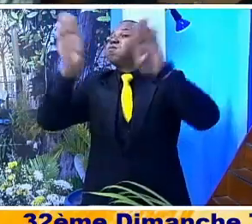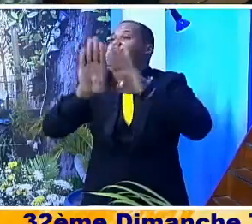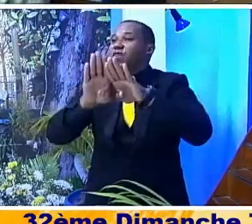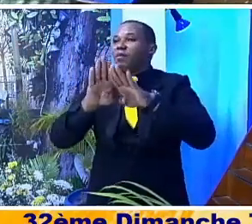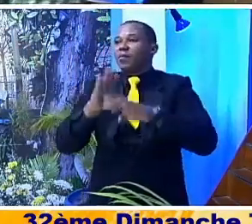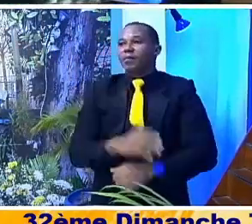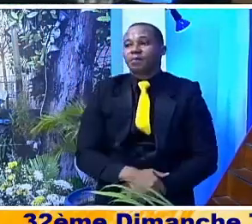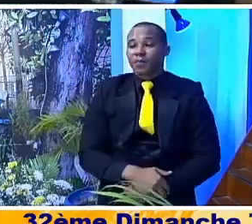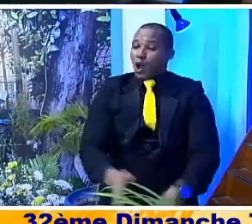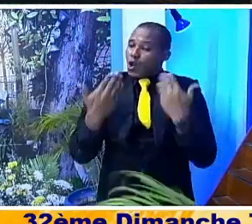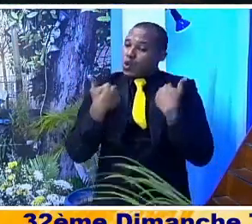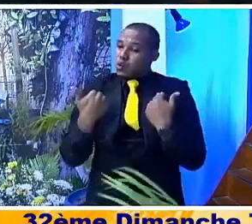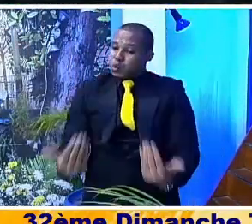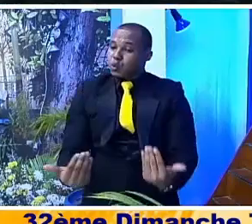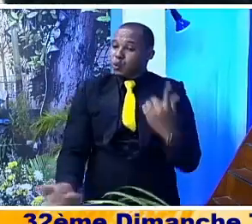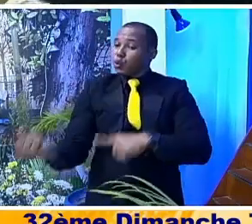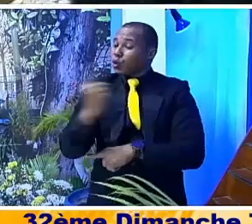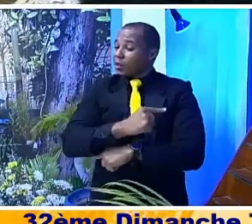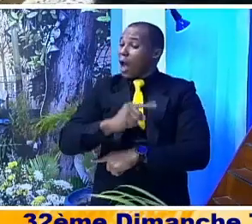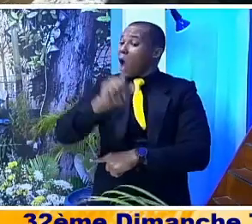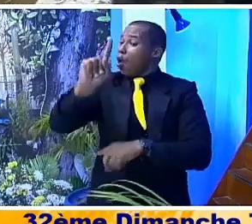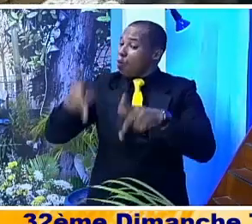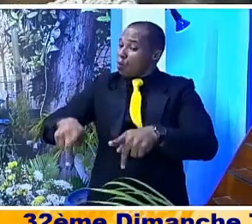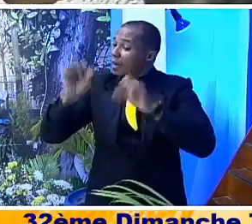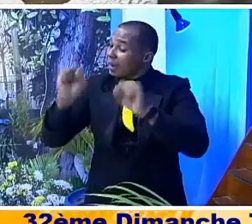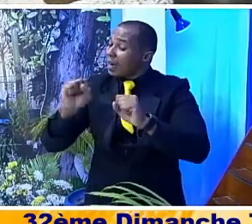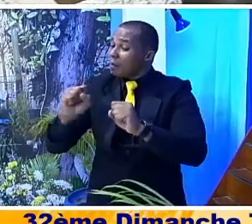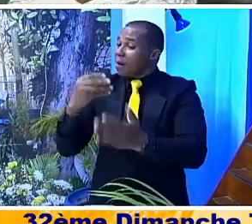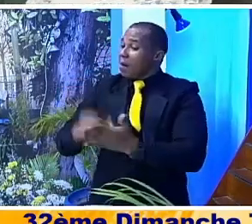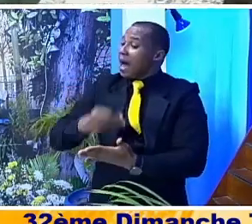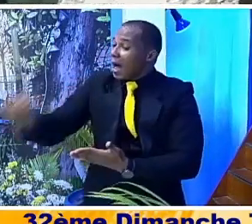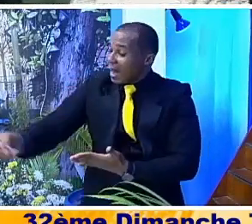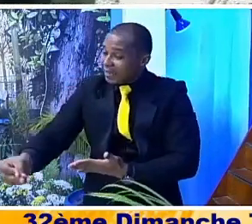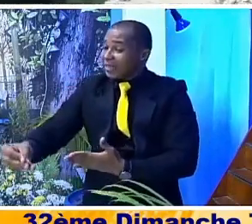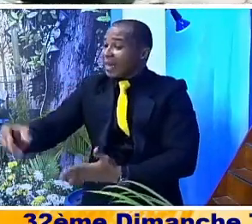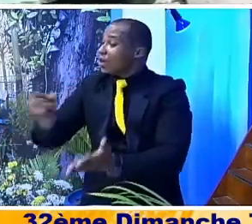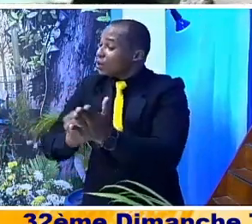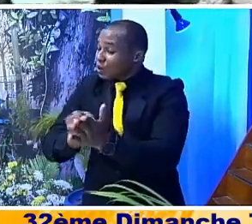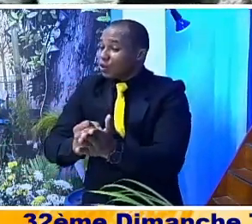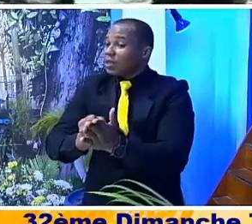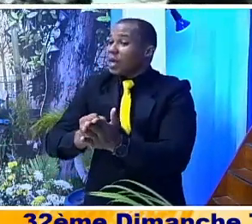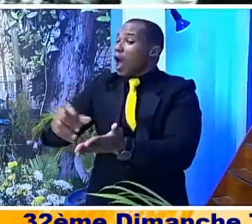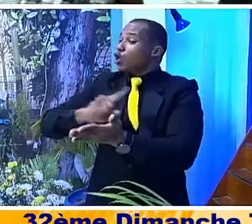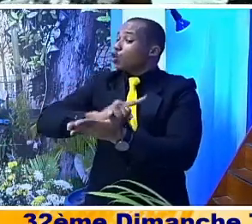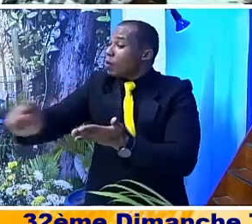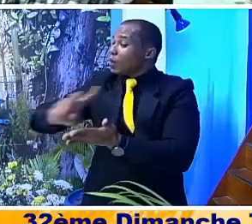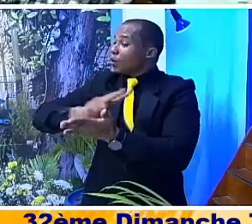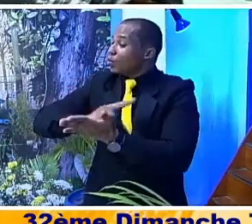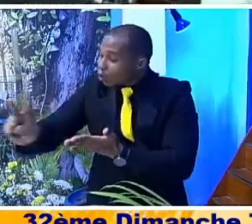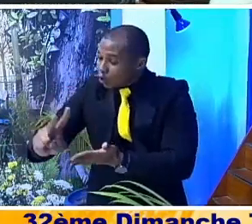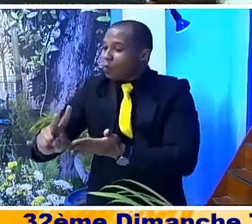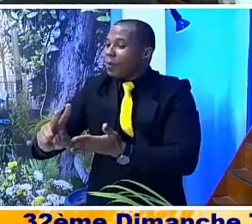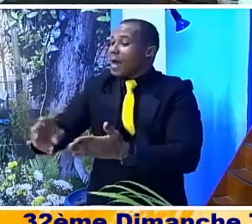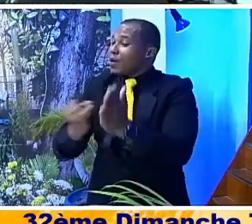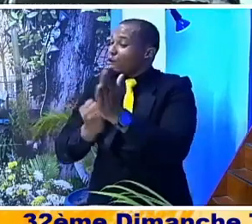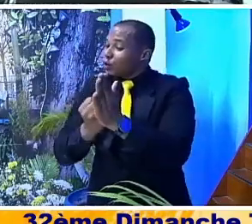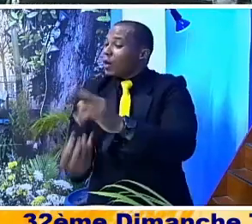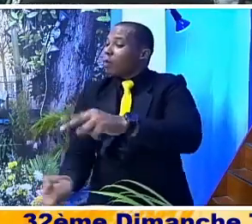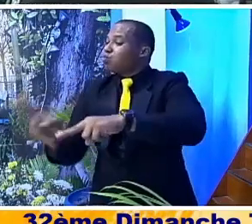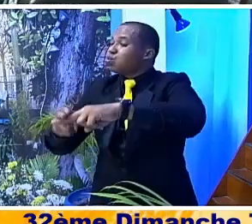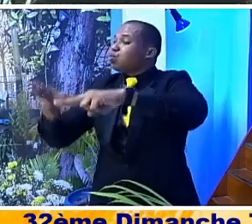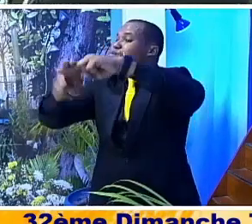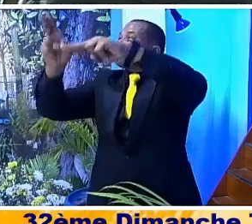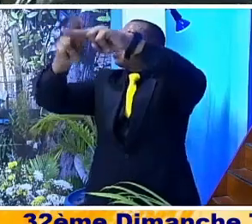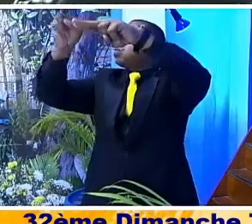Je dis alors, mon monde qui a acheté un petit mamie durie. Pas inquiète, d'ici une semaine, la montée deux fois plus, oui. Parce que nous jouons avec gaz pour porter le vini.